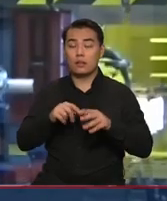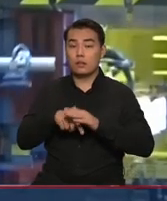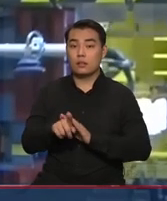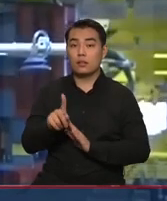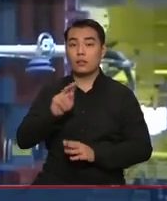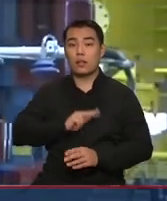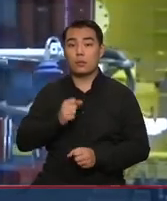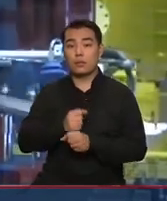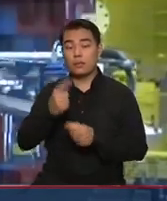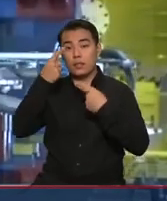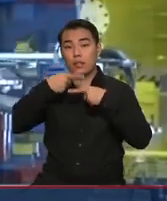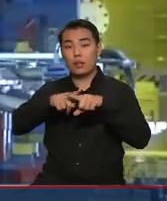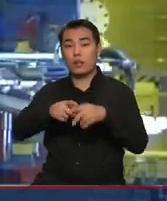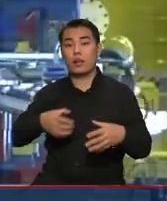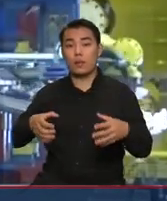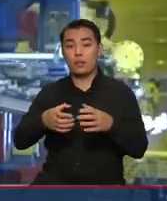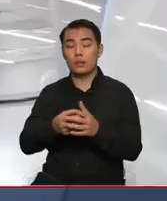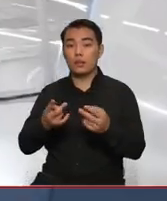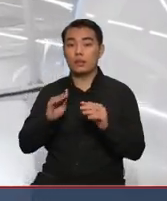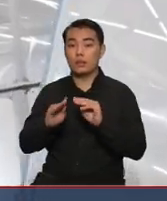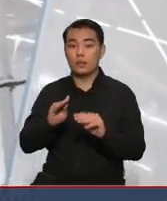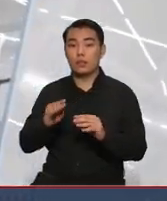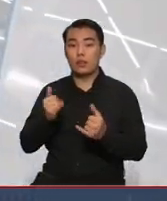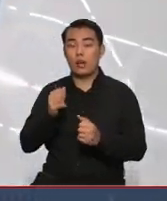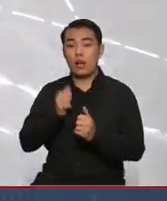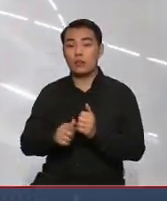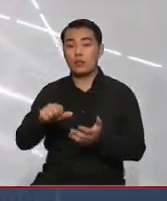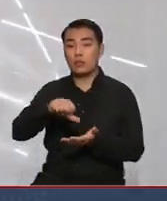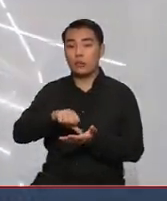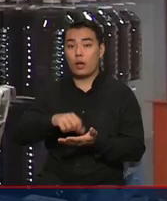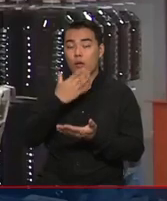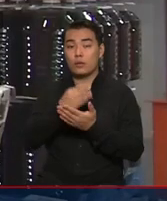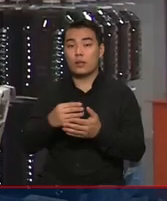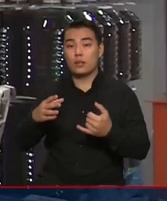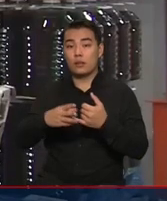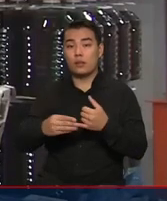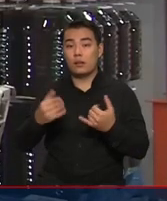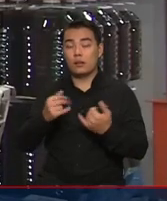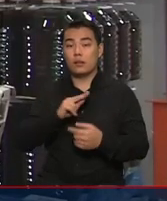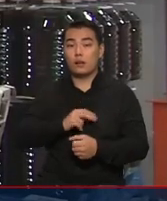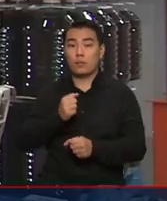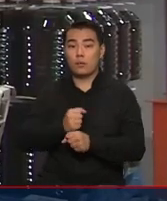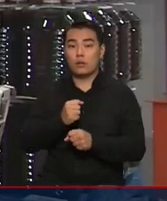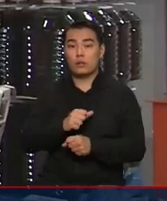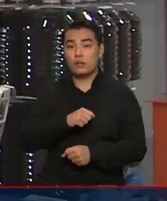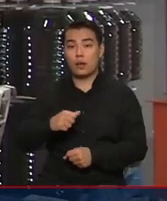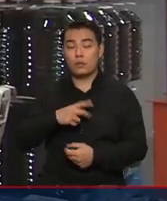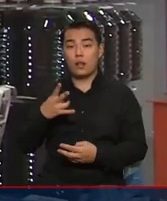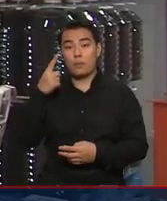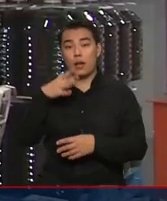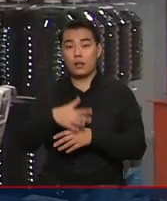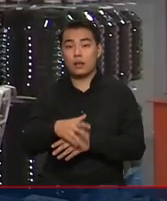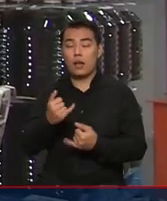қарай технологиялық кооперация құруы тиіс. Яғни ұйымның әр қатысушысы өз жерінде өзгеше дүниелер жасауды мұрат еткен жөн. Бұл